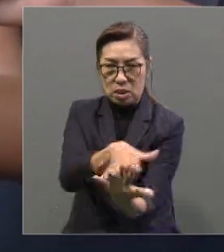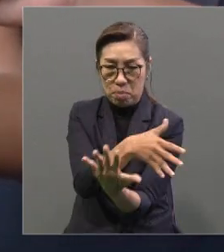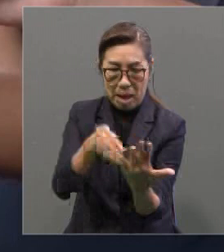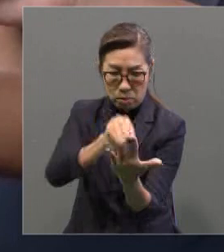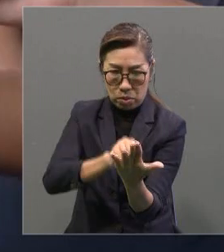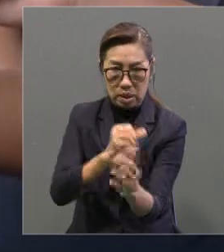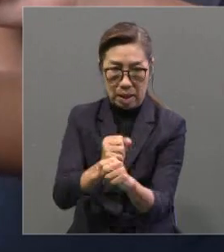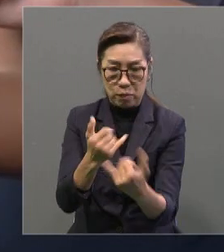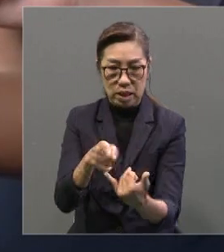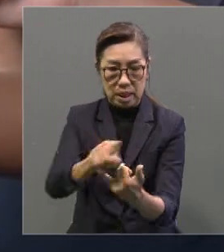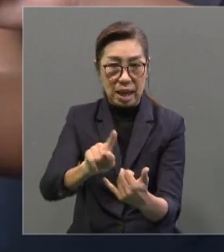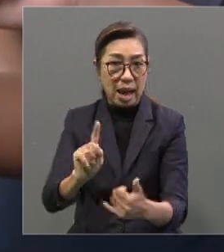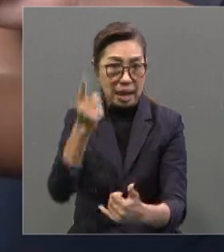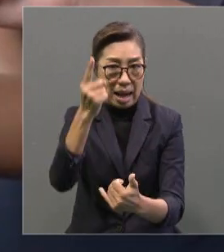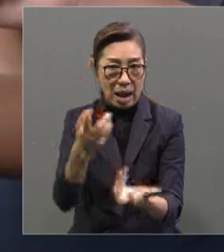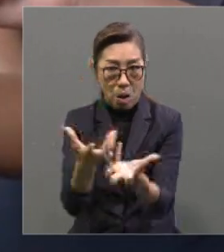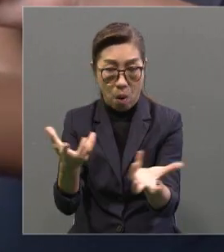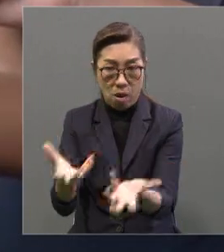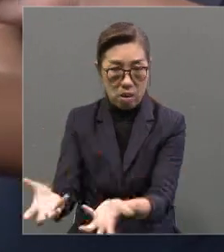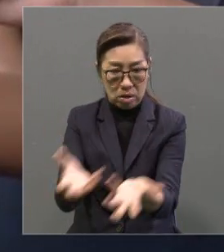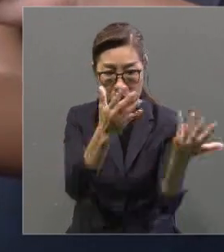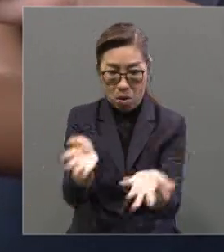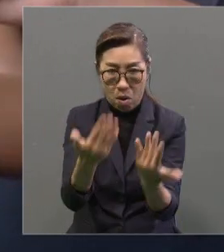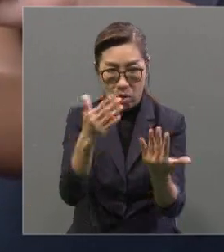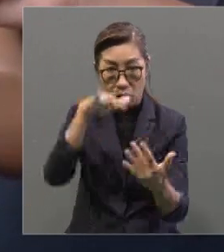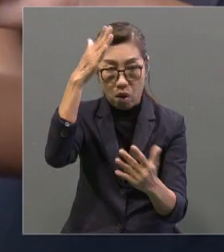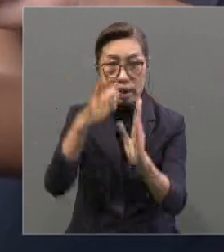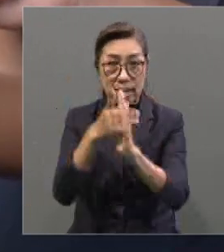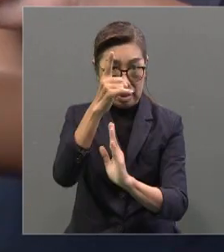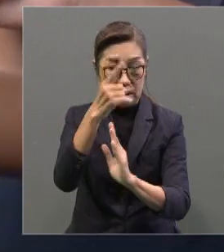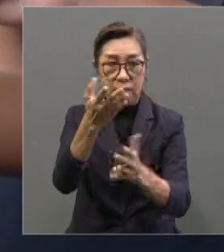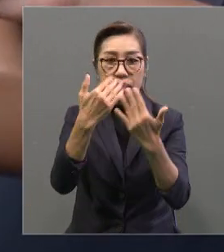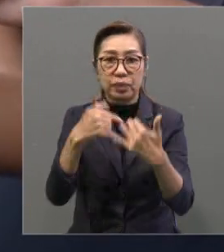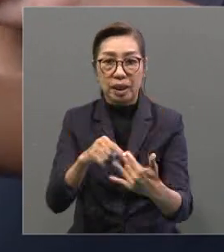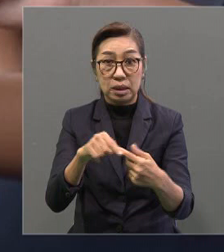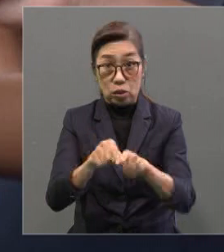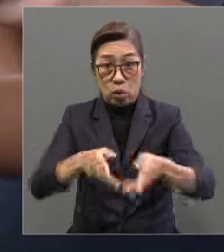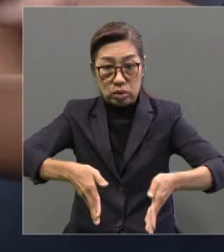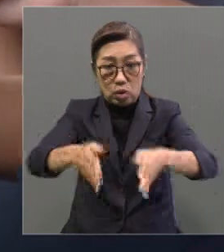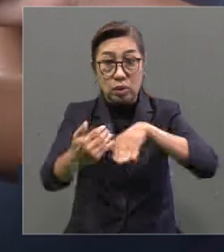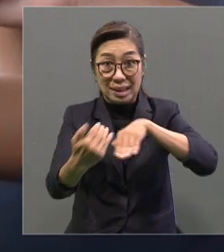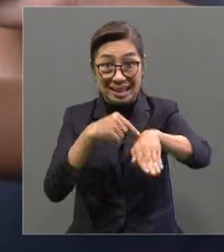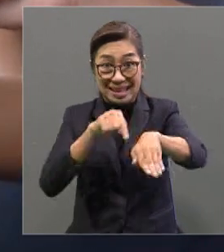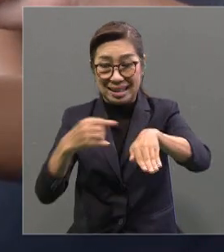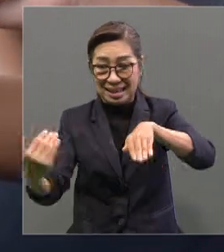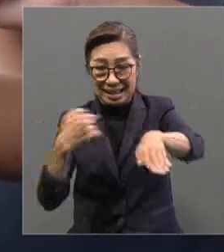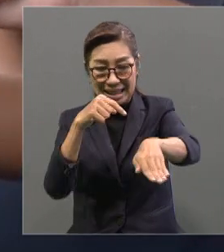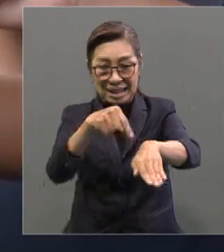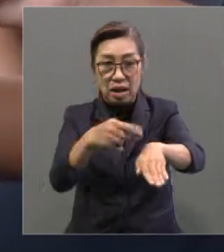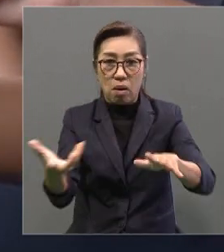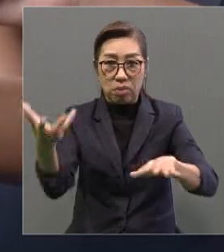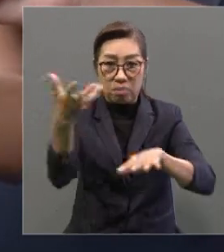าวๆก็คือรื้อย้ายนะไม่น่าจะเกินอาทิตย์หนึ่งนะครับในส่วนโครงสร้างที่ขีดขวางการจราจรแล้วก็อยู่ในสภาพ